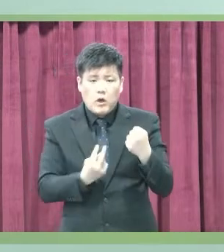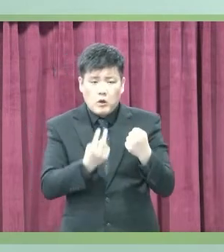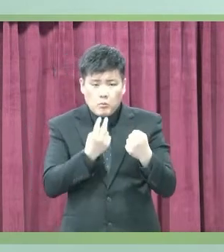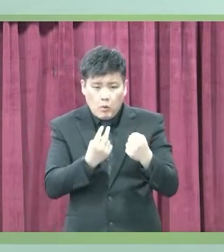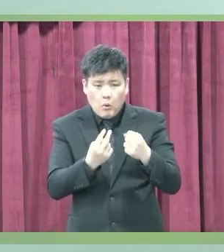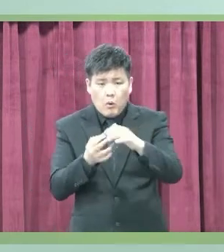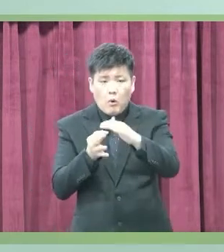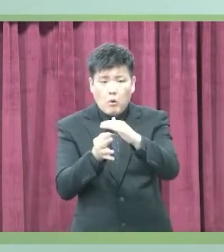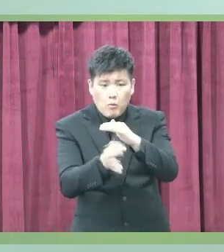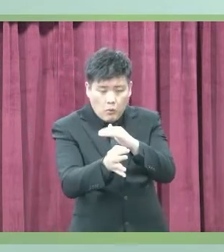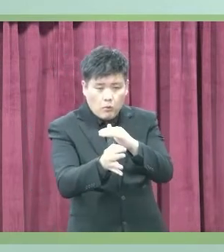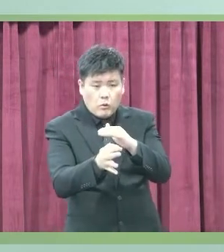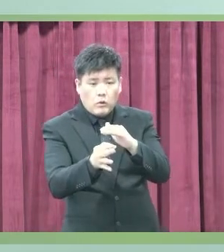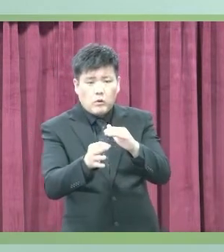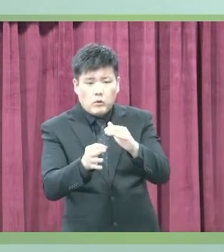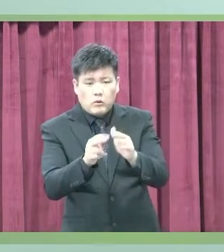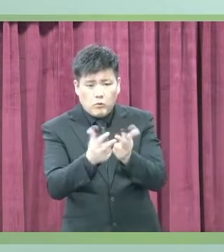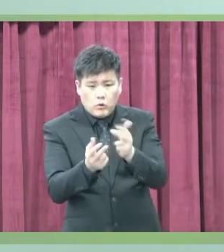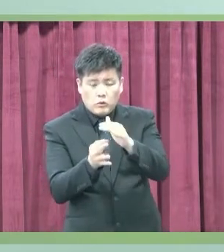수검자보다 높습니다.